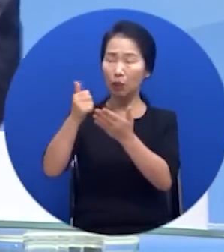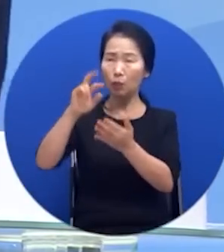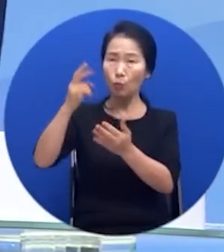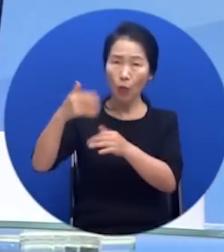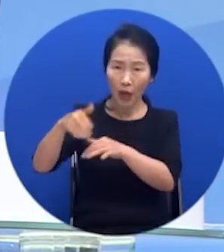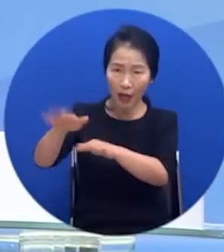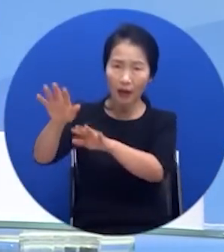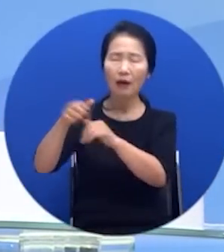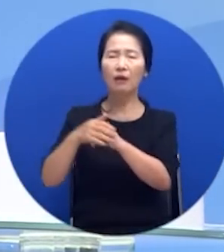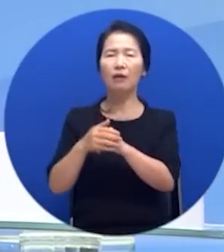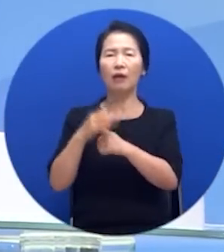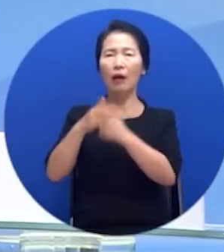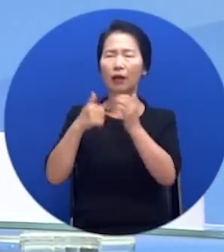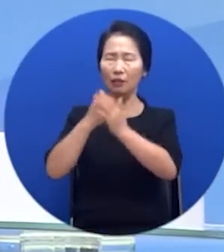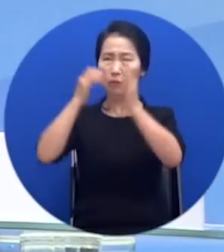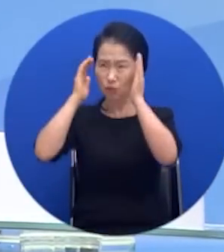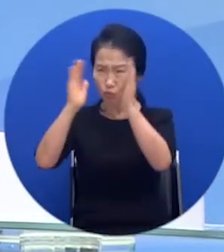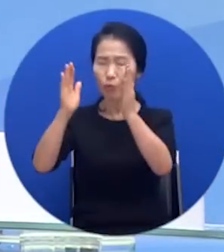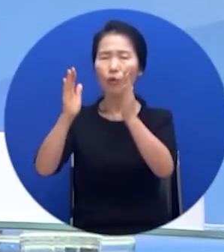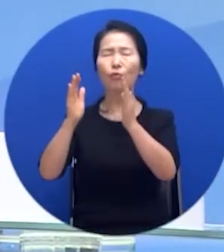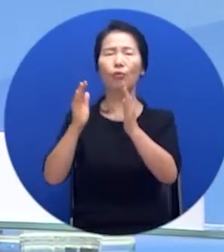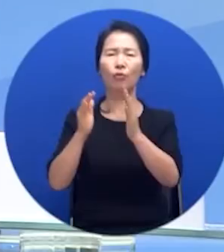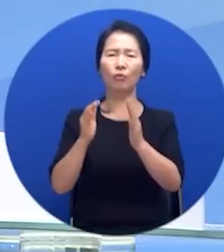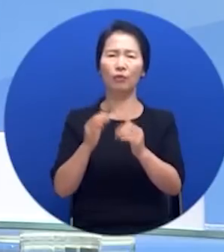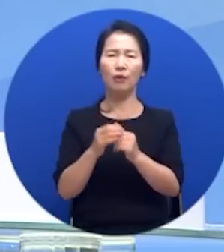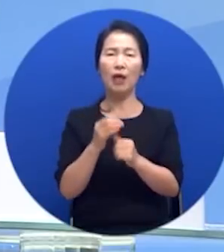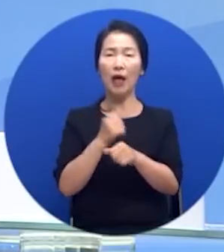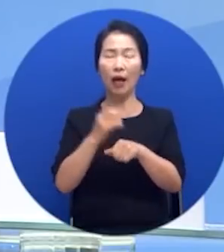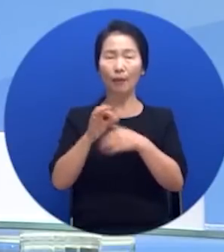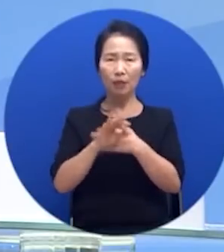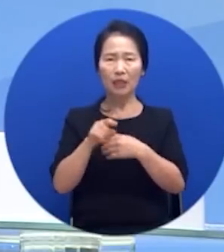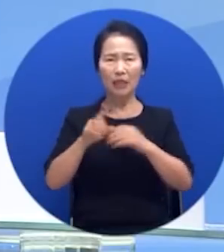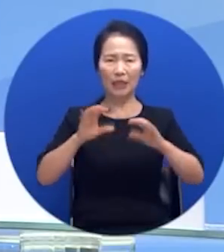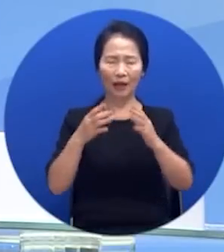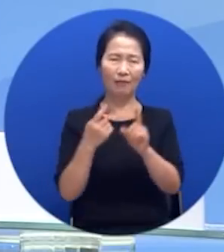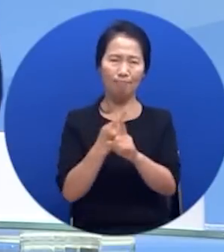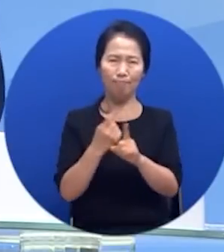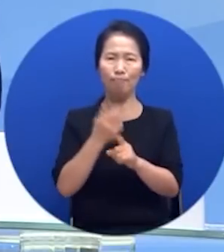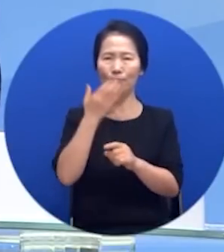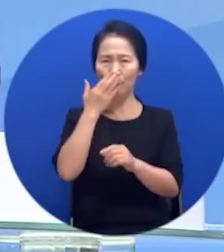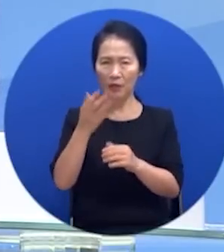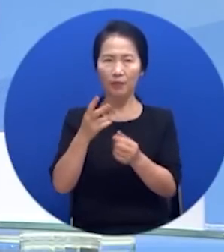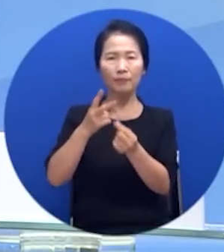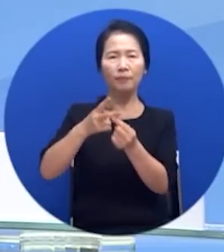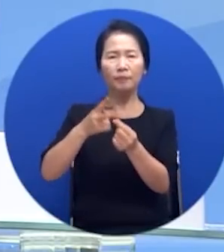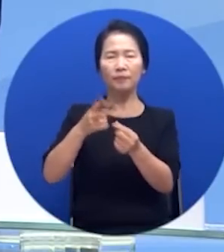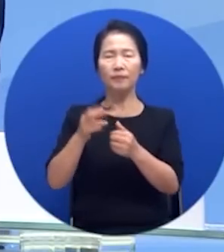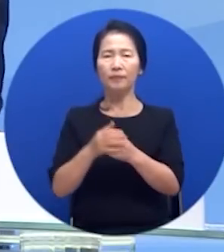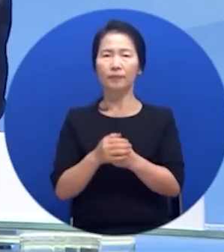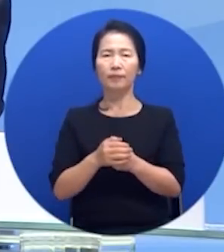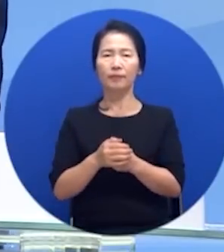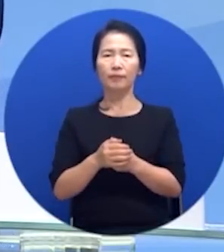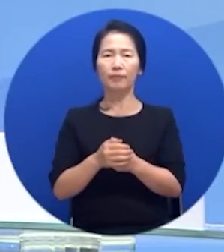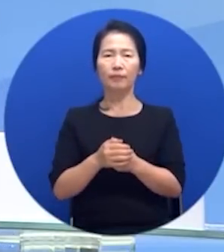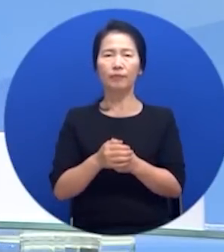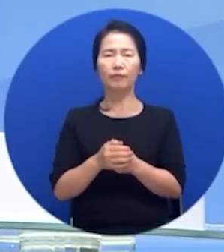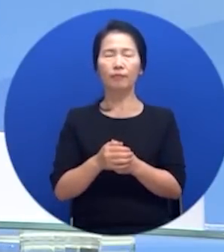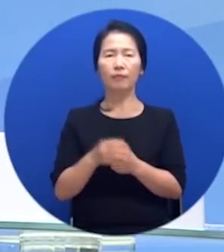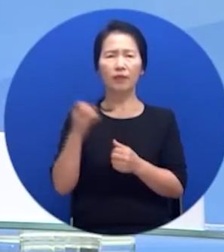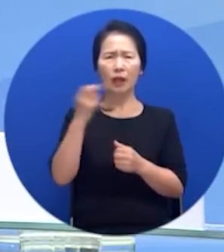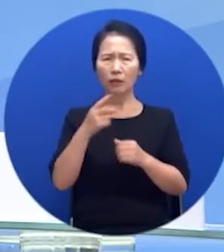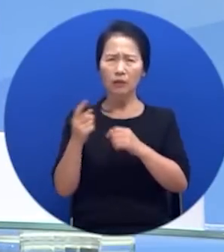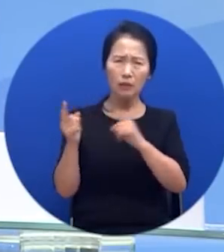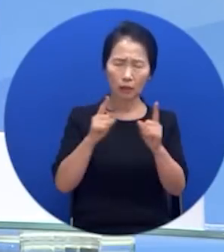하나님을 주목할 수 있어야 이 나라를 치료할 수 있는 줄 믿습니다. 둘째로, 이 나라를 다시